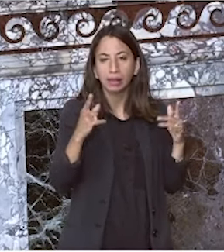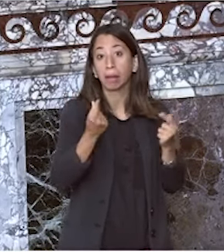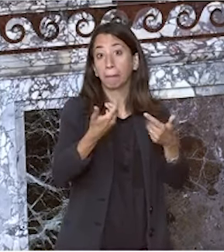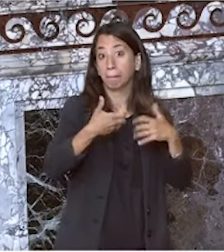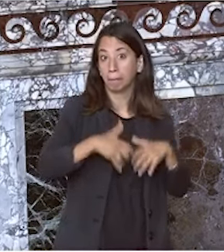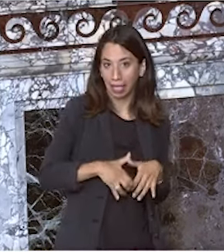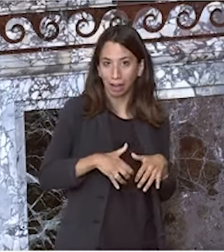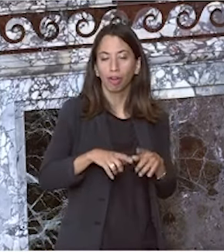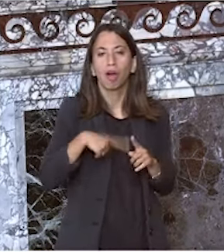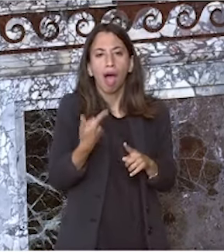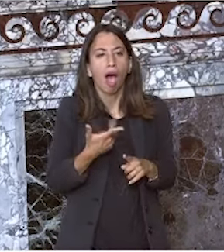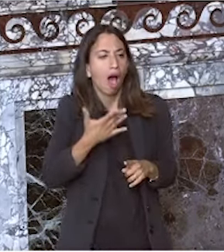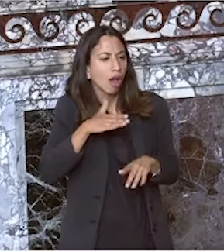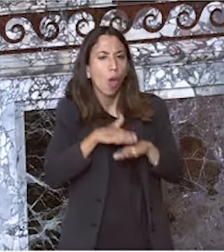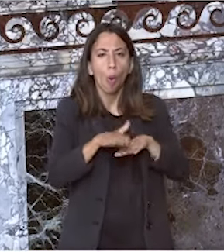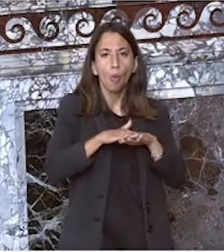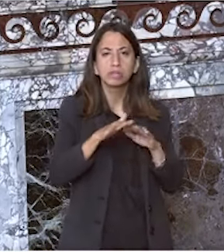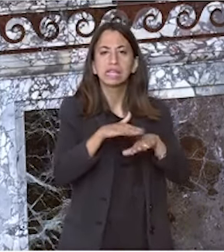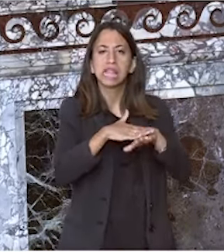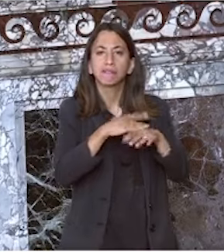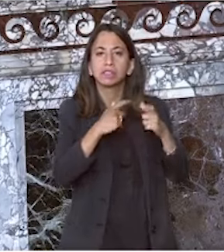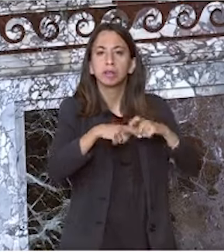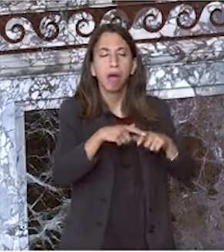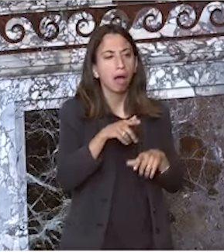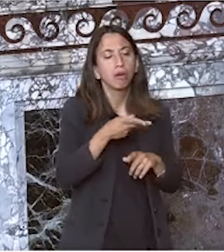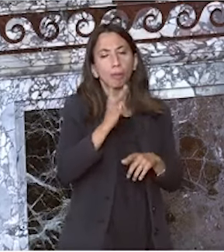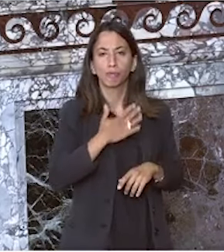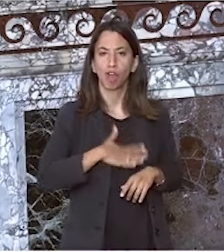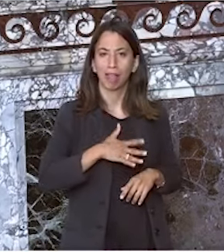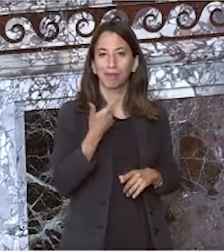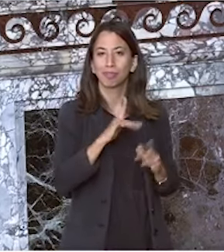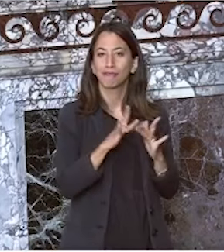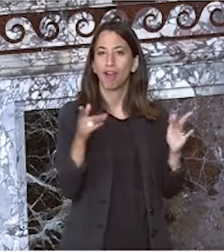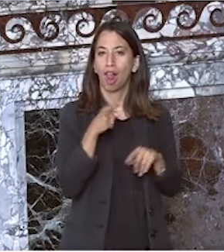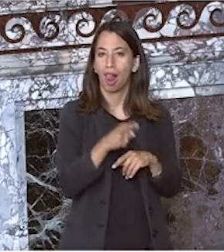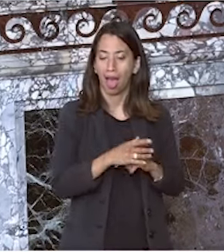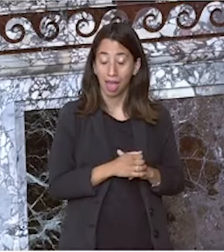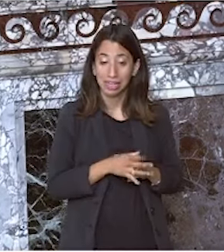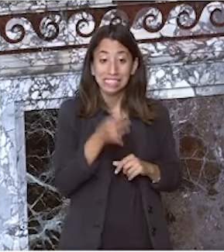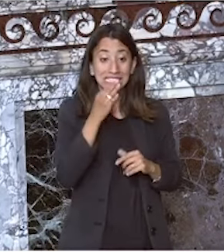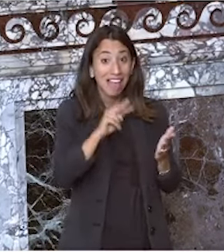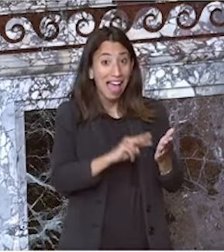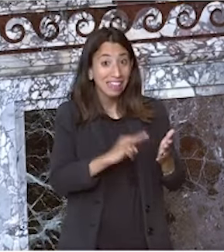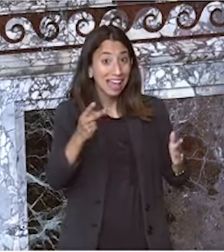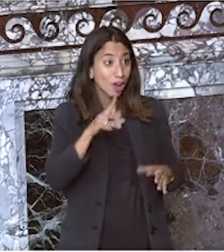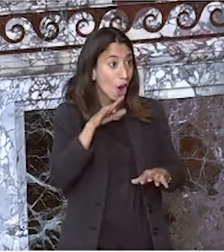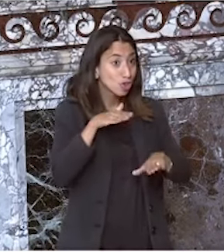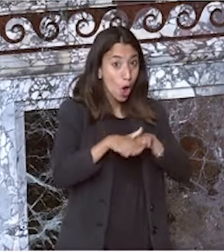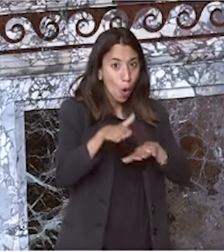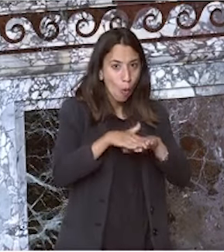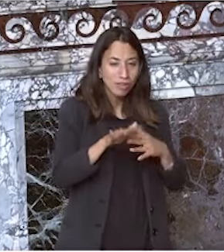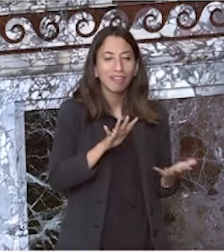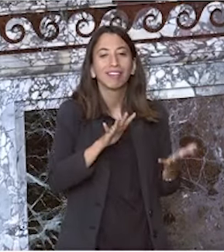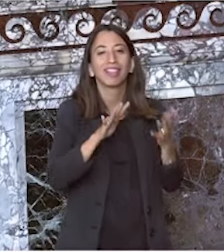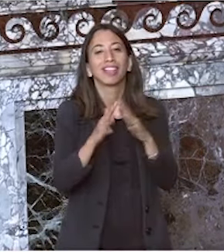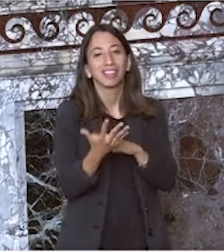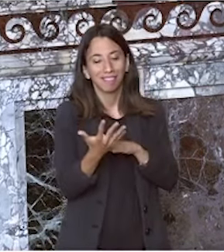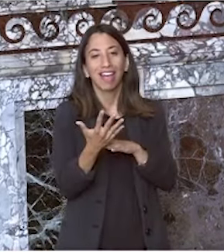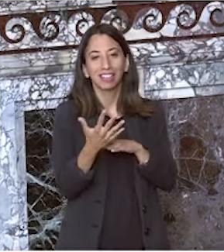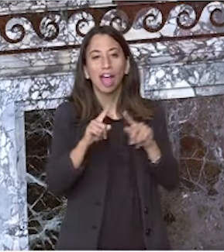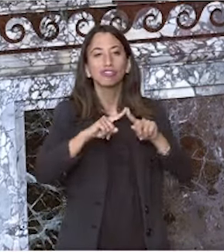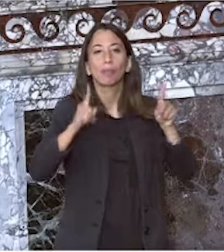che un piacevole accesso ai servizi bancari. Il ricorso alla tecnologia si sta riflettendo in una riduzione del